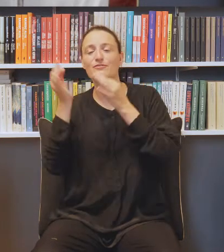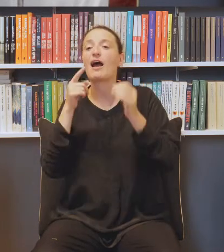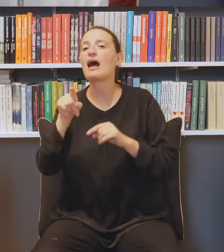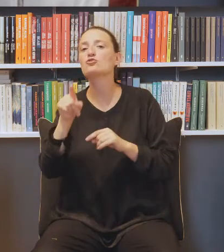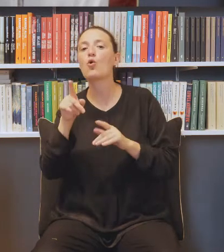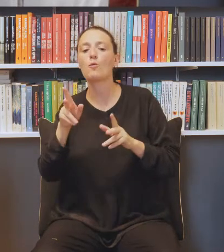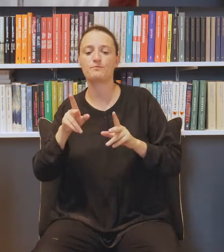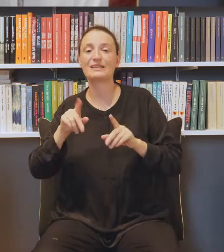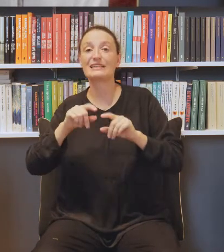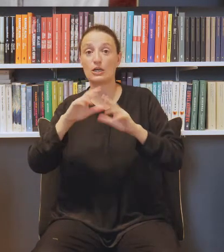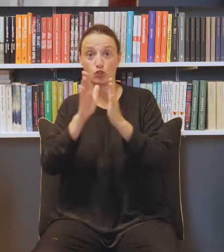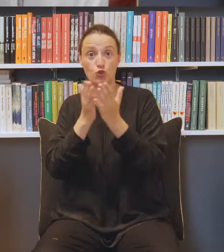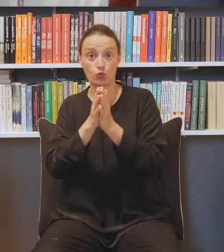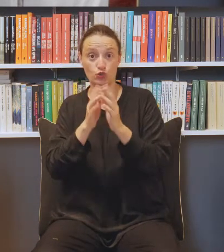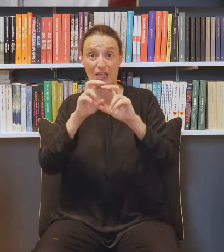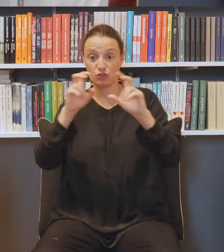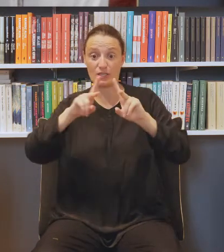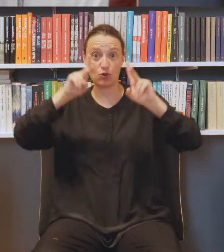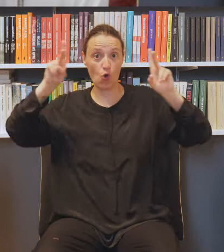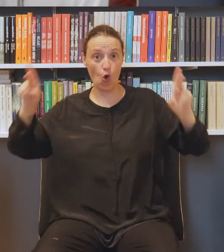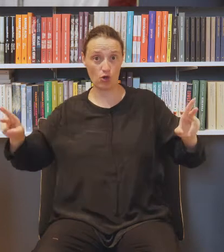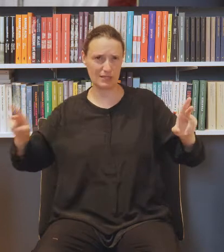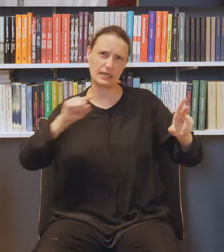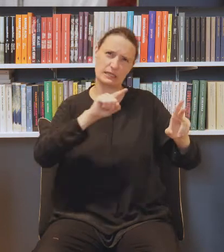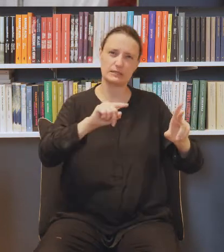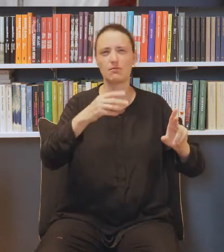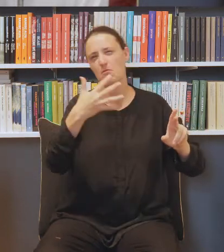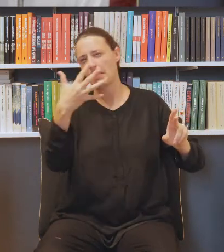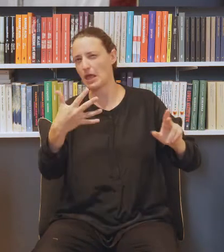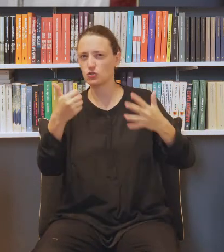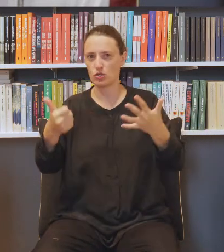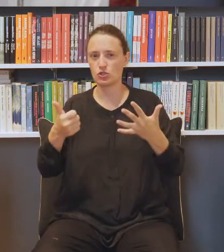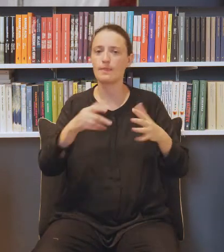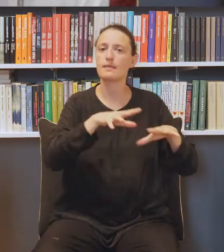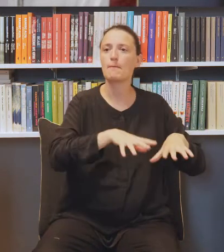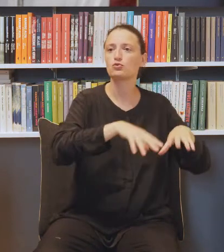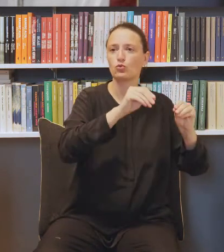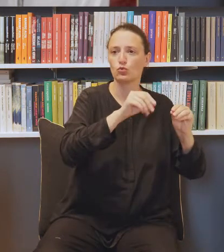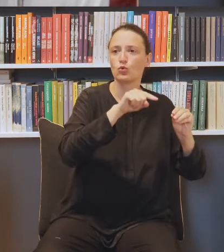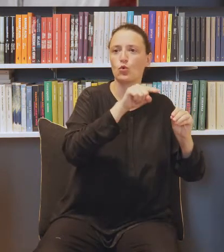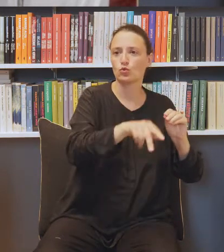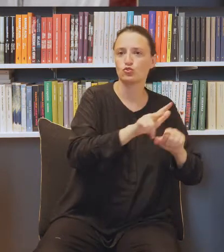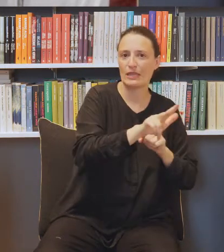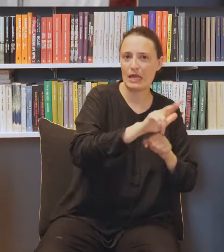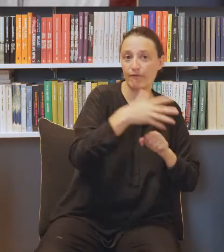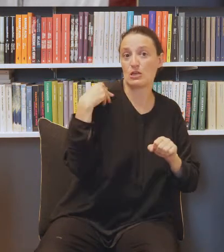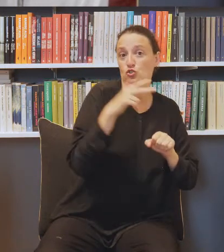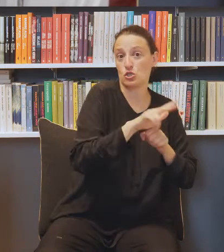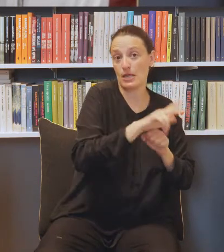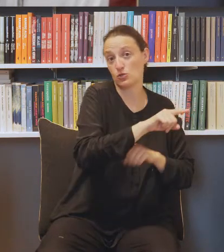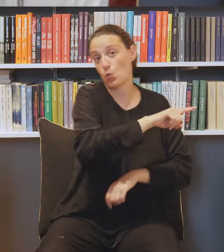5-6 lat, bo zaczynamy jak Ula ma około 13 lat, kończymy jak ma 19, więc te przemiany, tam w